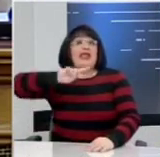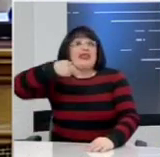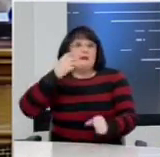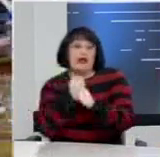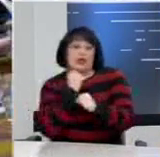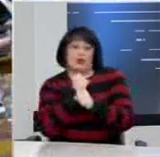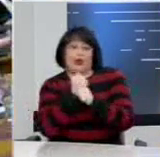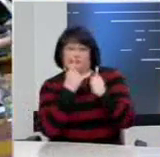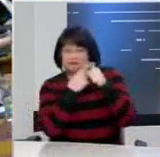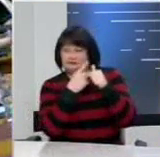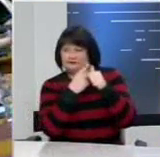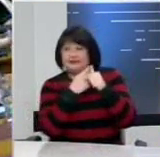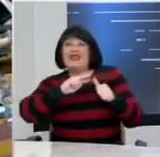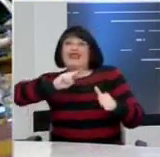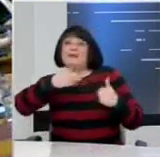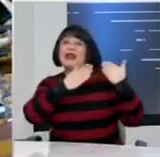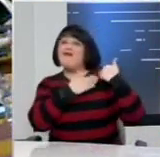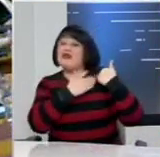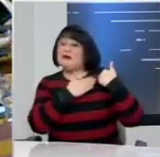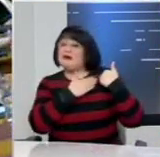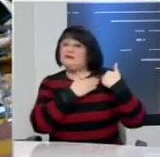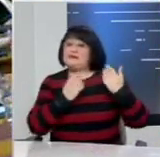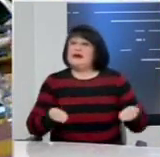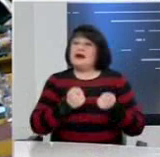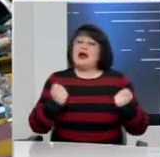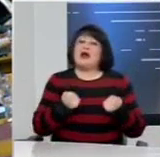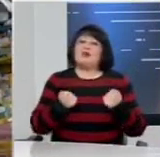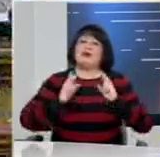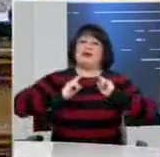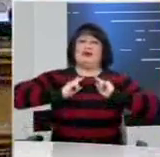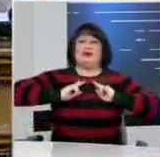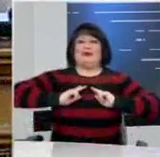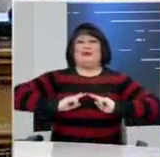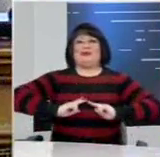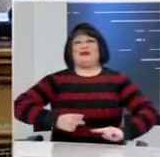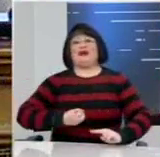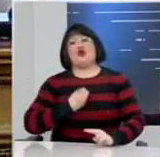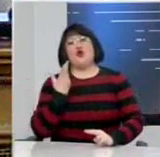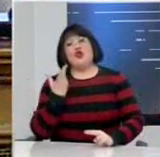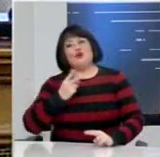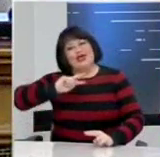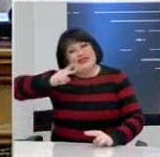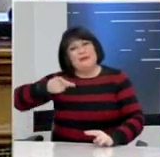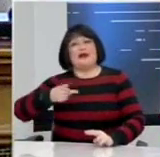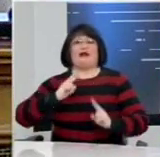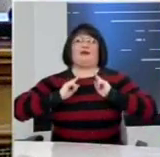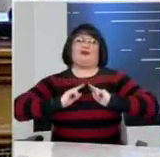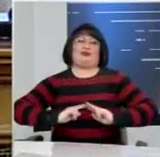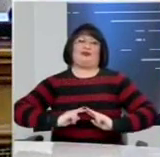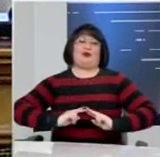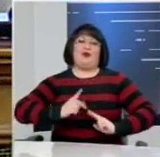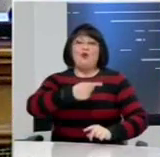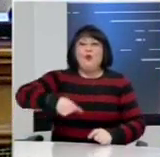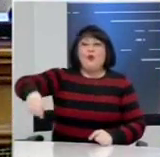κάνουμε, έχουμε διπλή την ευθύνη, όμως και η ικανοποίηση θα είναι διπλή όταν